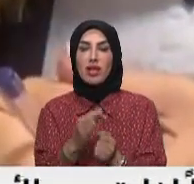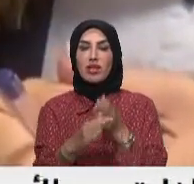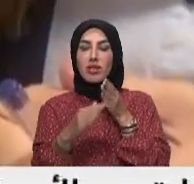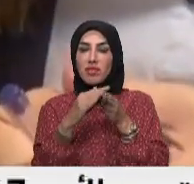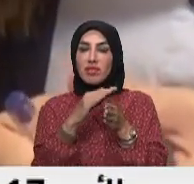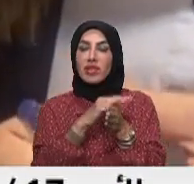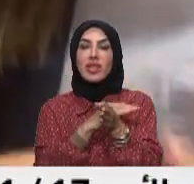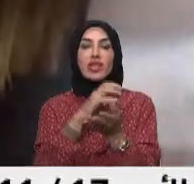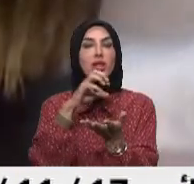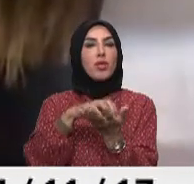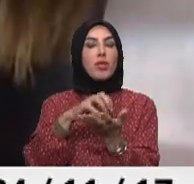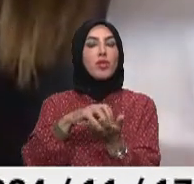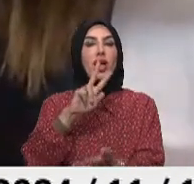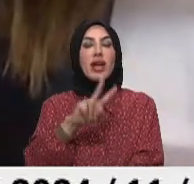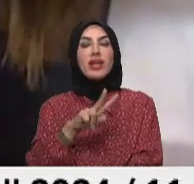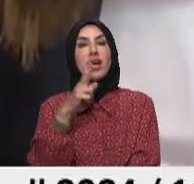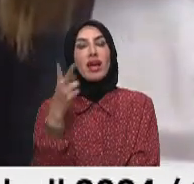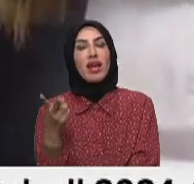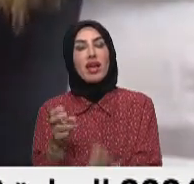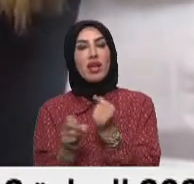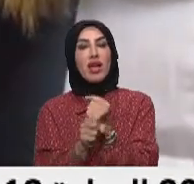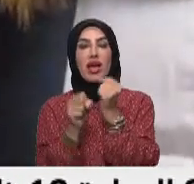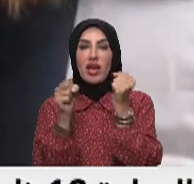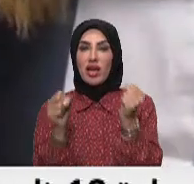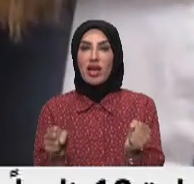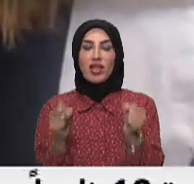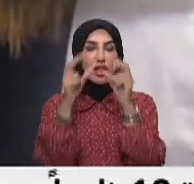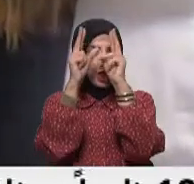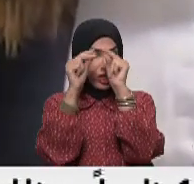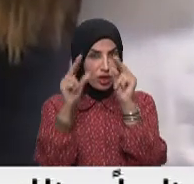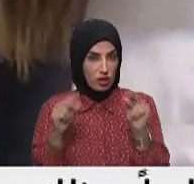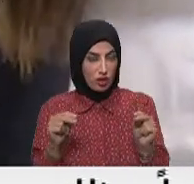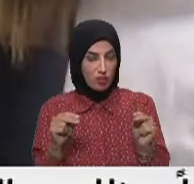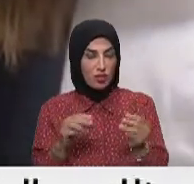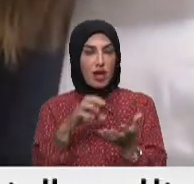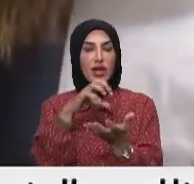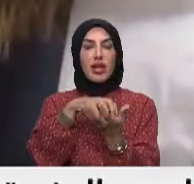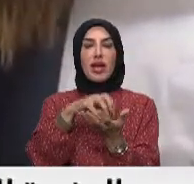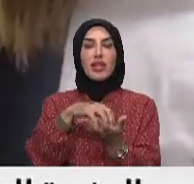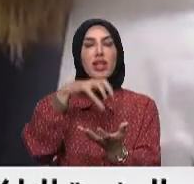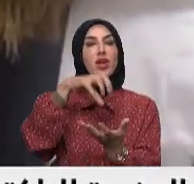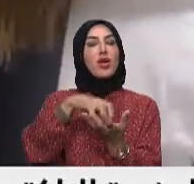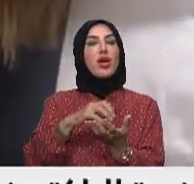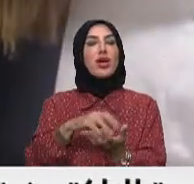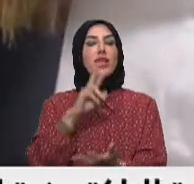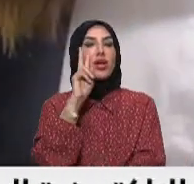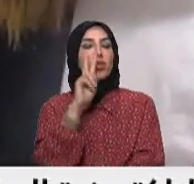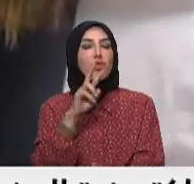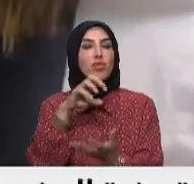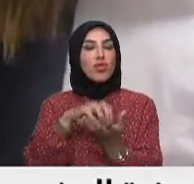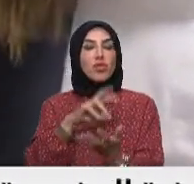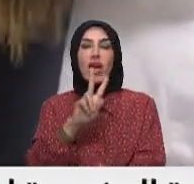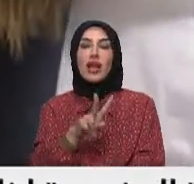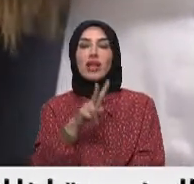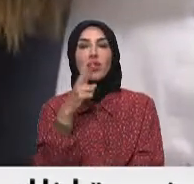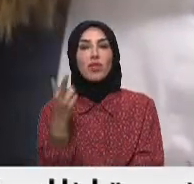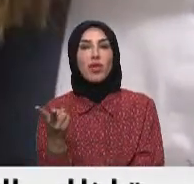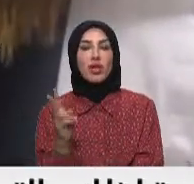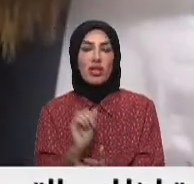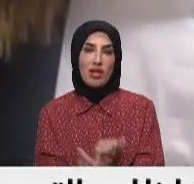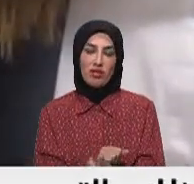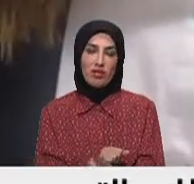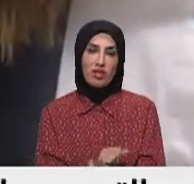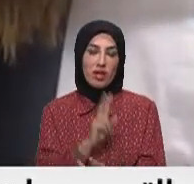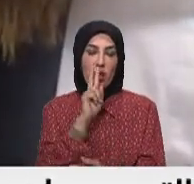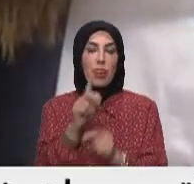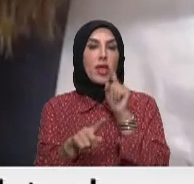محافظة الشمال بانتظار أن تقوم الدولة اللبنانية بتأمين أي مراكز إيواء لهم. إذن مشكلة فوق المشكلة